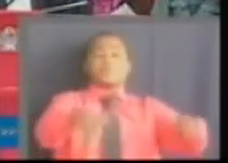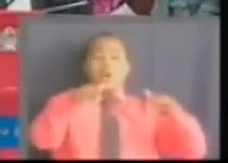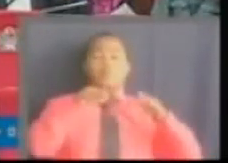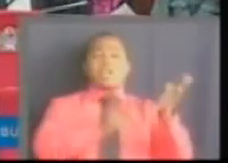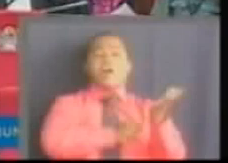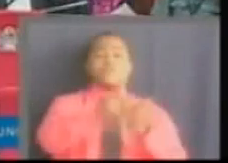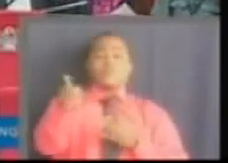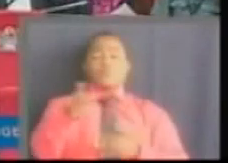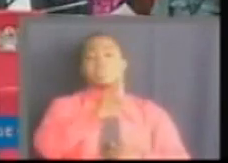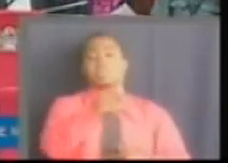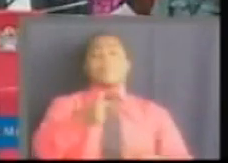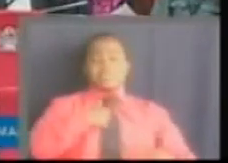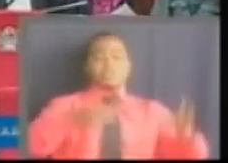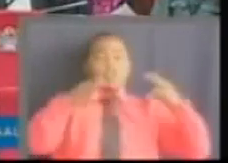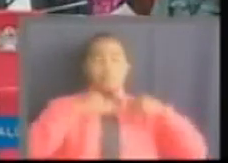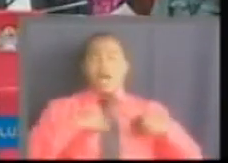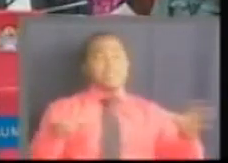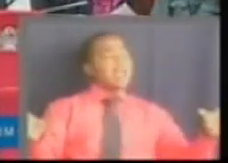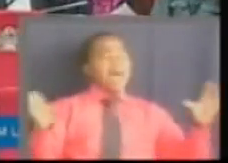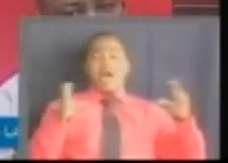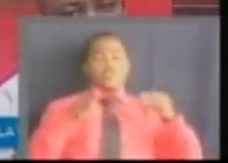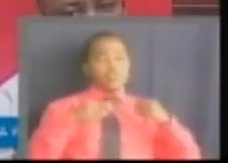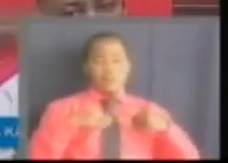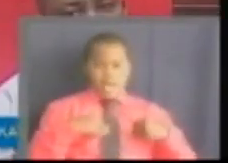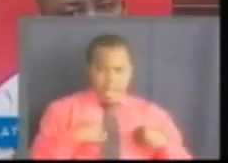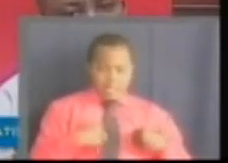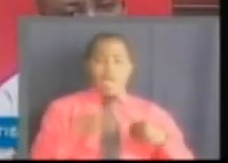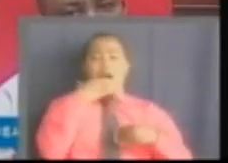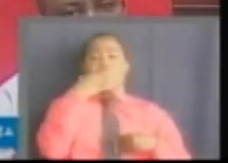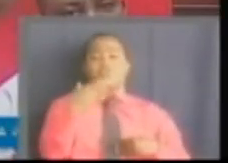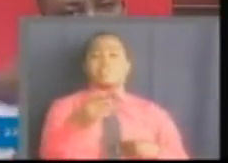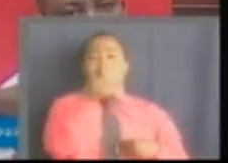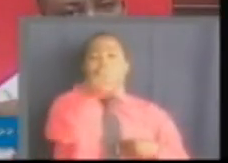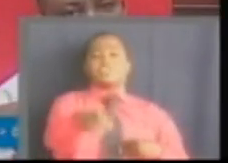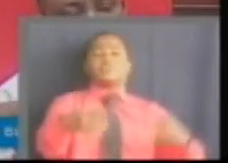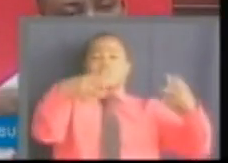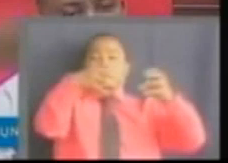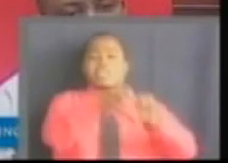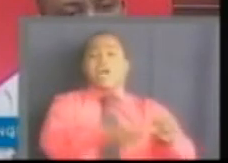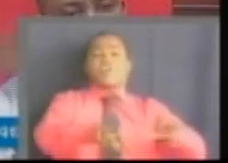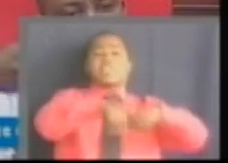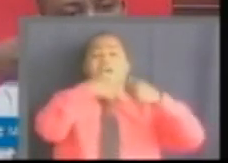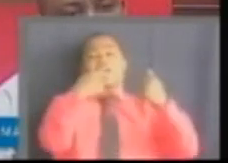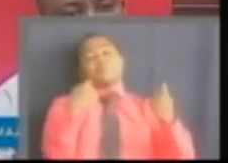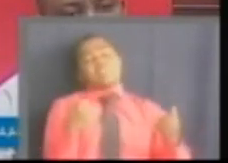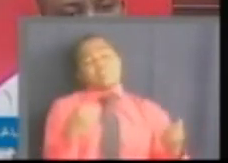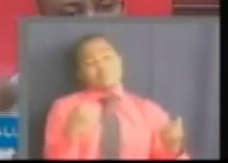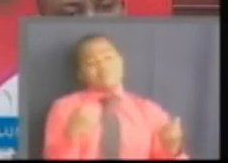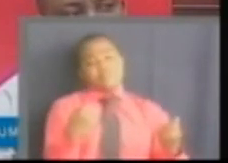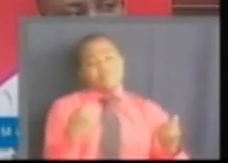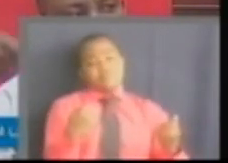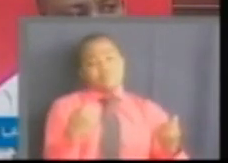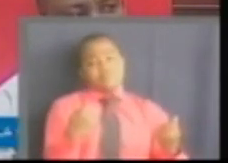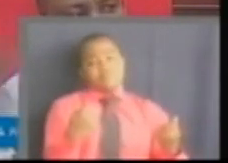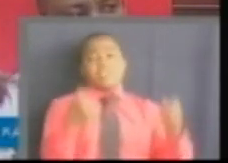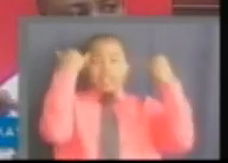kwamba tutakubali. Hatutakubali, ni heri kikao cha kamati kivurugike. Mheshimiwa Mwenyekiti, damu kwa